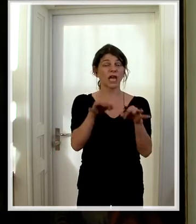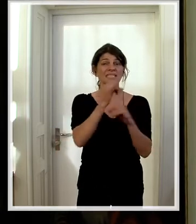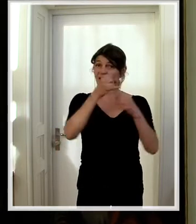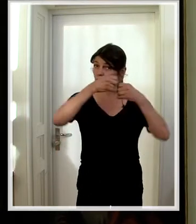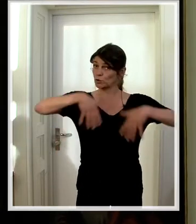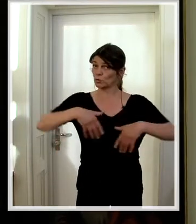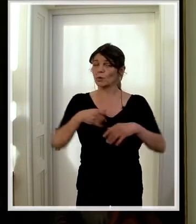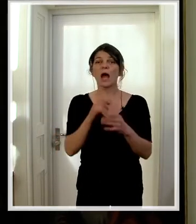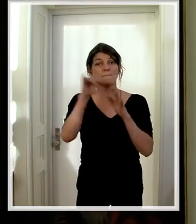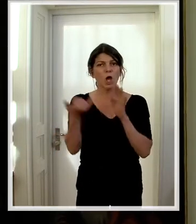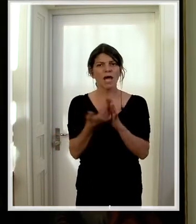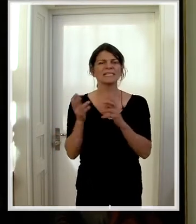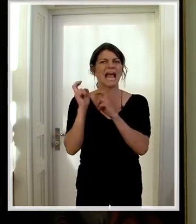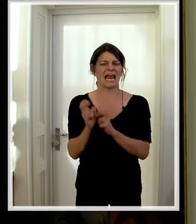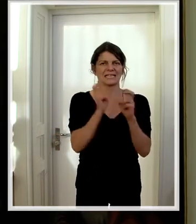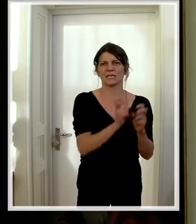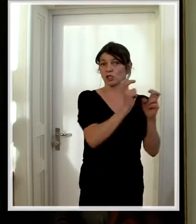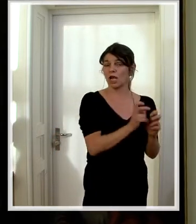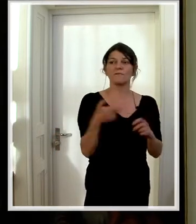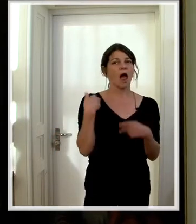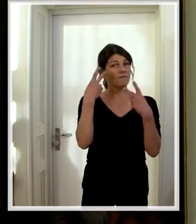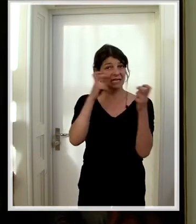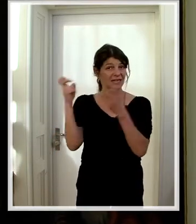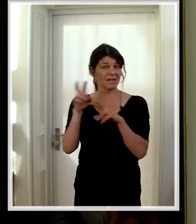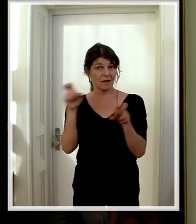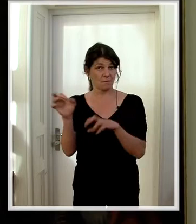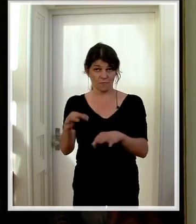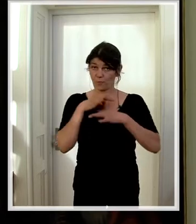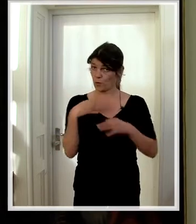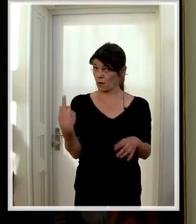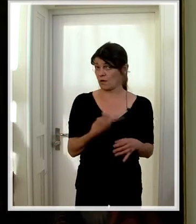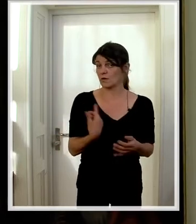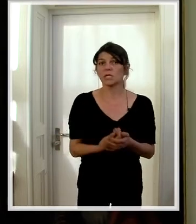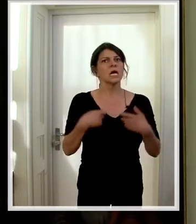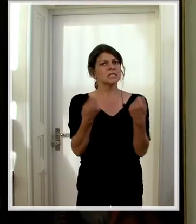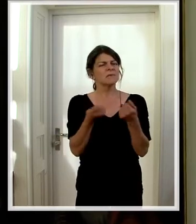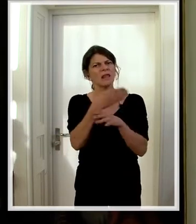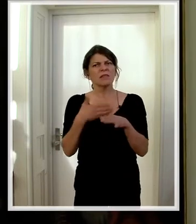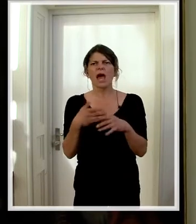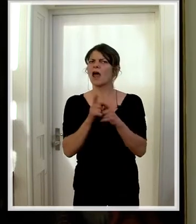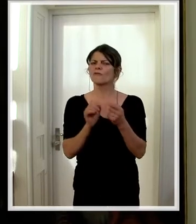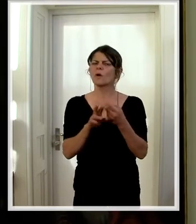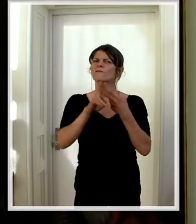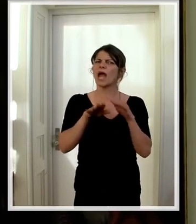Infrastrukturprojekt, Haltestellen. Das sind die Themen, die wir dort hatten. Dann gibt es natürlich immer Bauteile, die auch für den Fernverkehr sind. Und so hat man dann